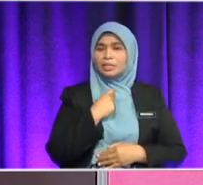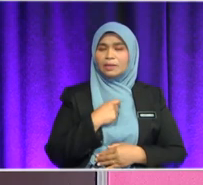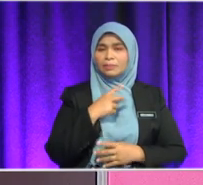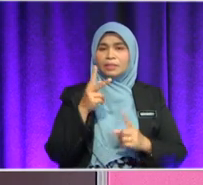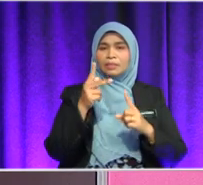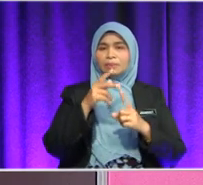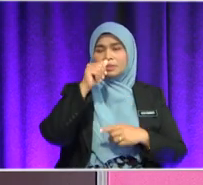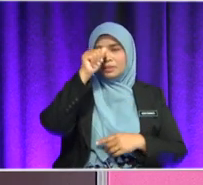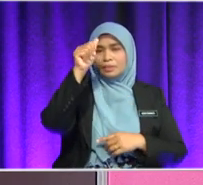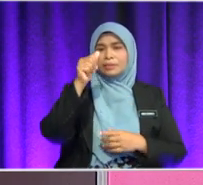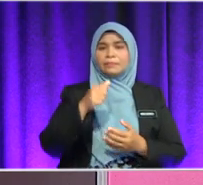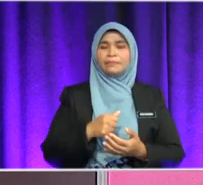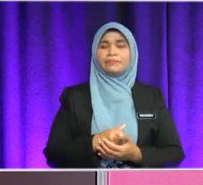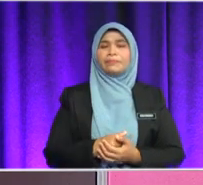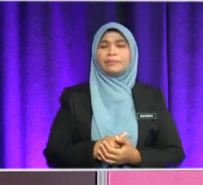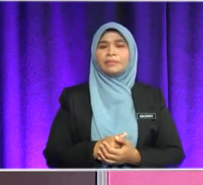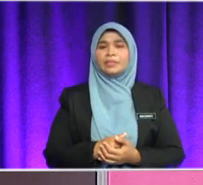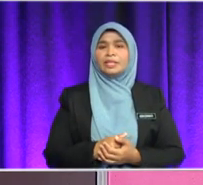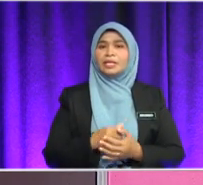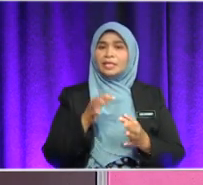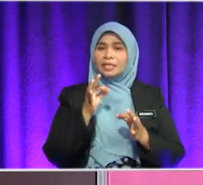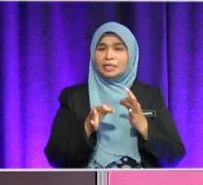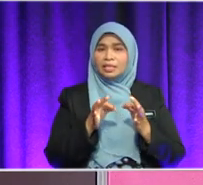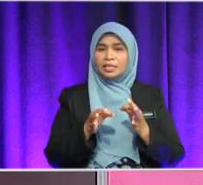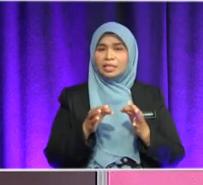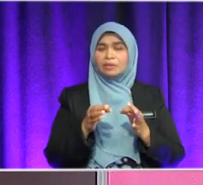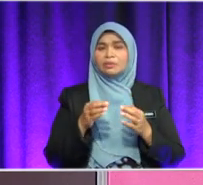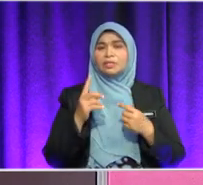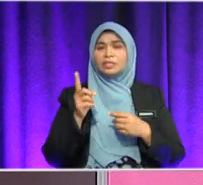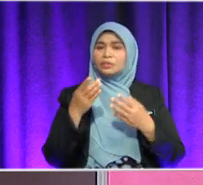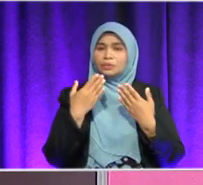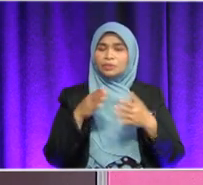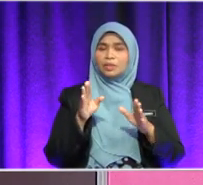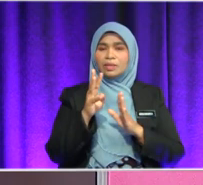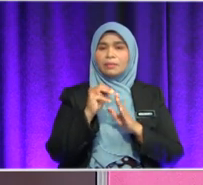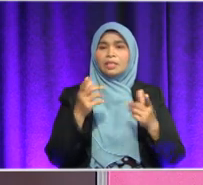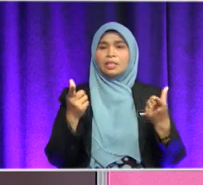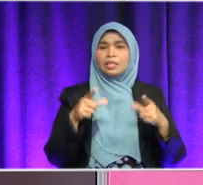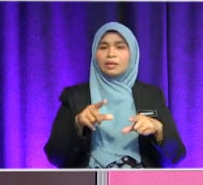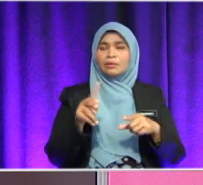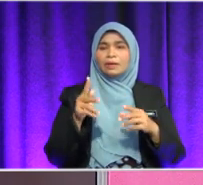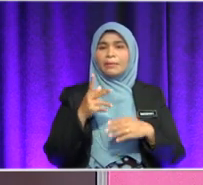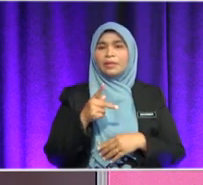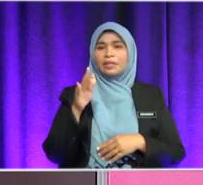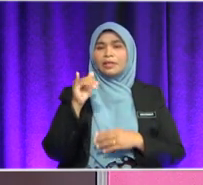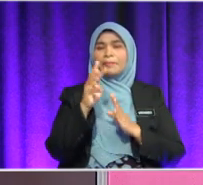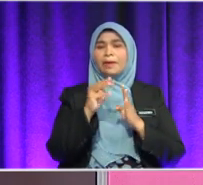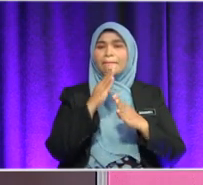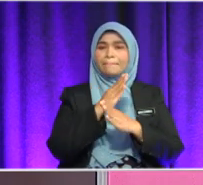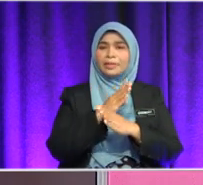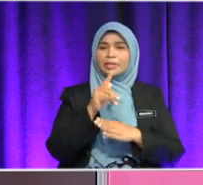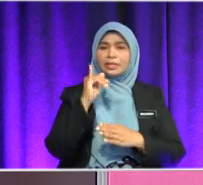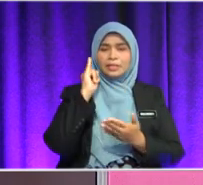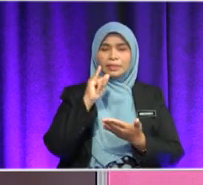kepada Allah Subhanahu Wa Ta'ala sekiranya dia telah melakukan perkara yang membatalkan iman yang